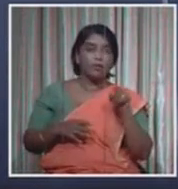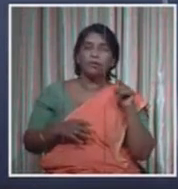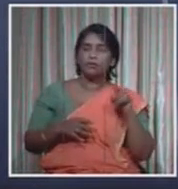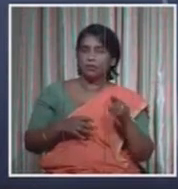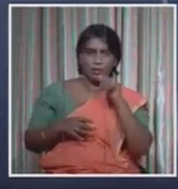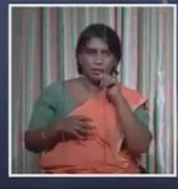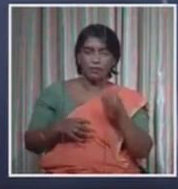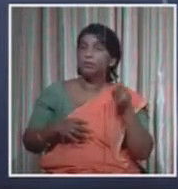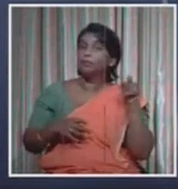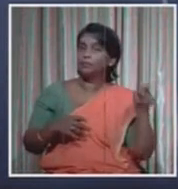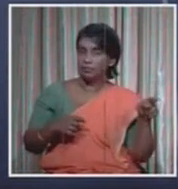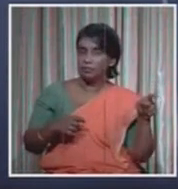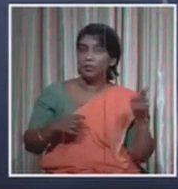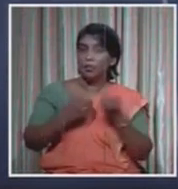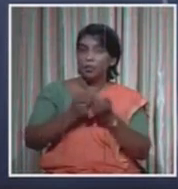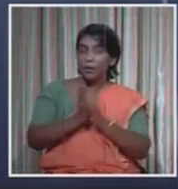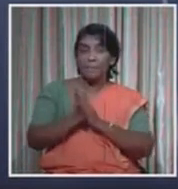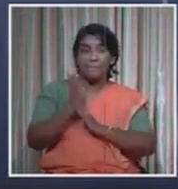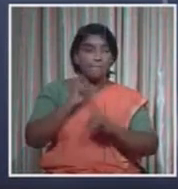කිසි දිනක එතුමාගේ